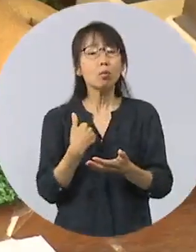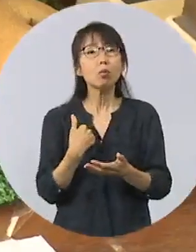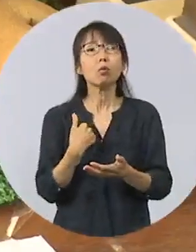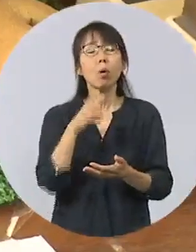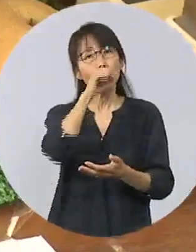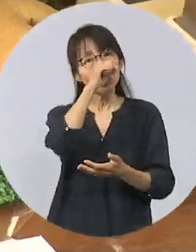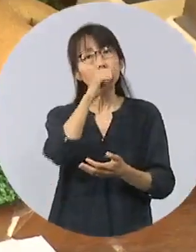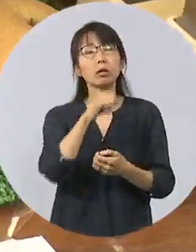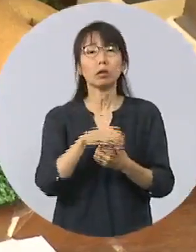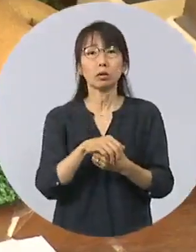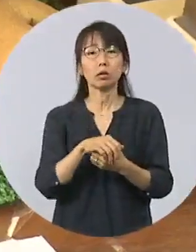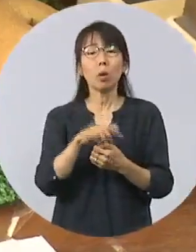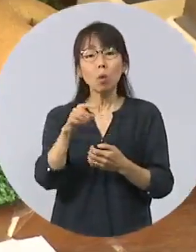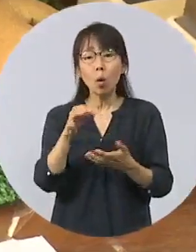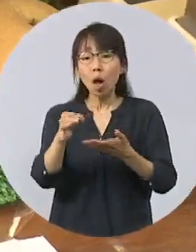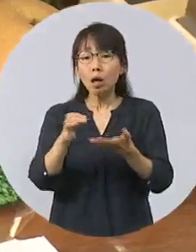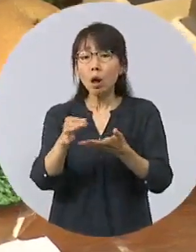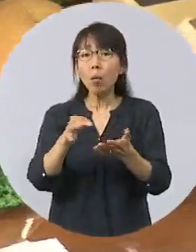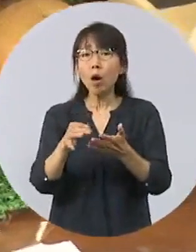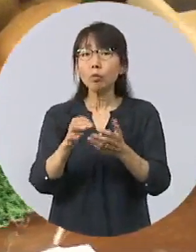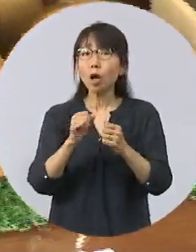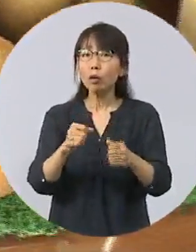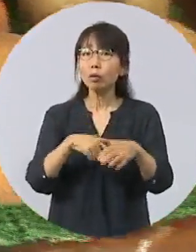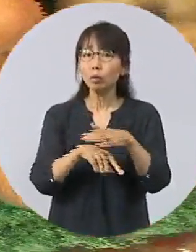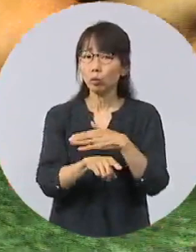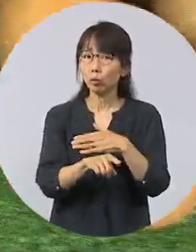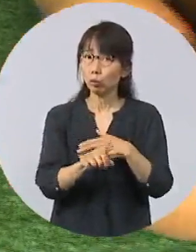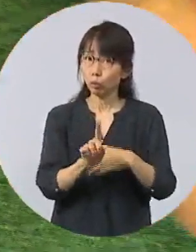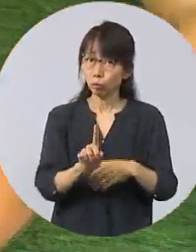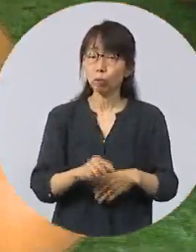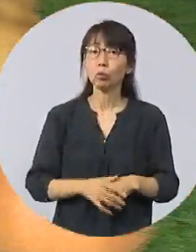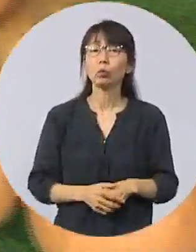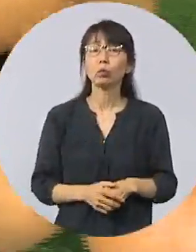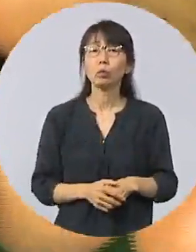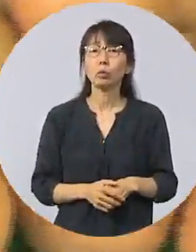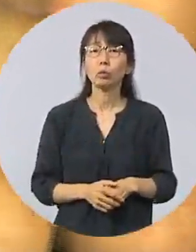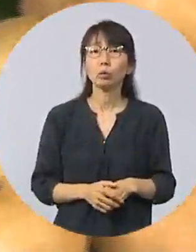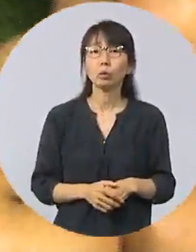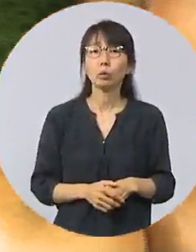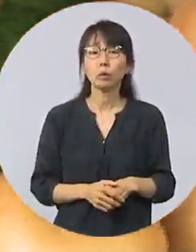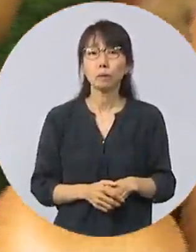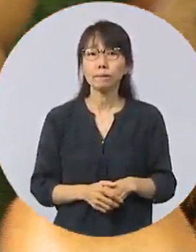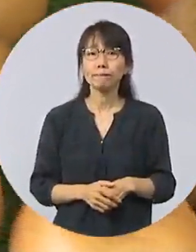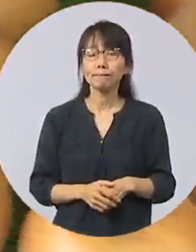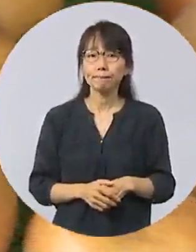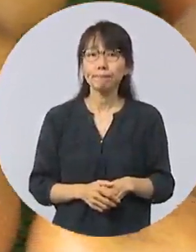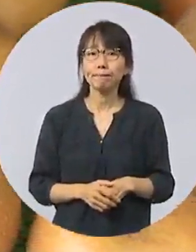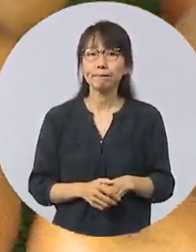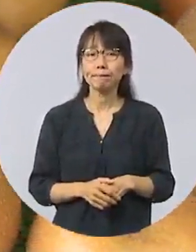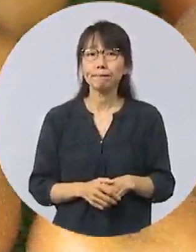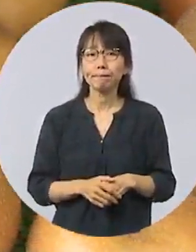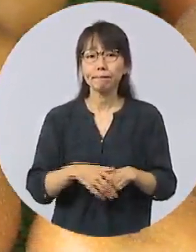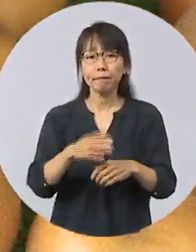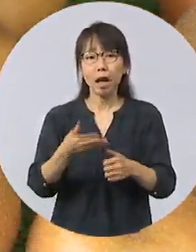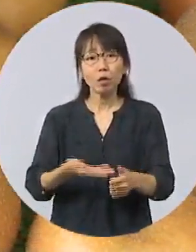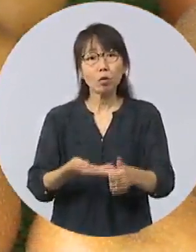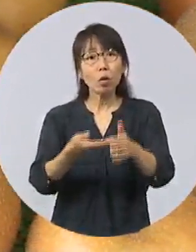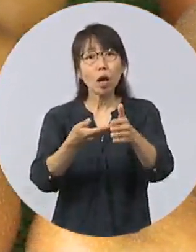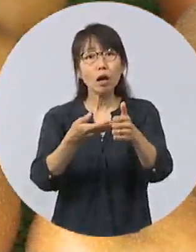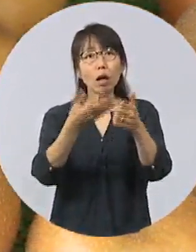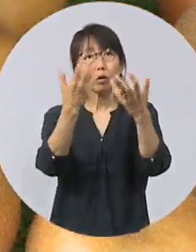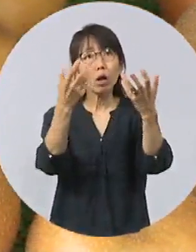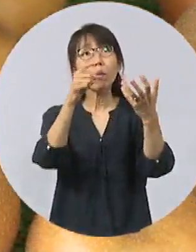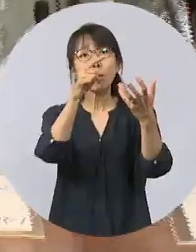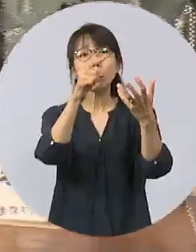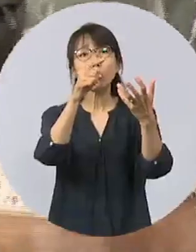い、 まあ、どうしてこう直売っていうのをやられてるんですか。 まあ、やっぱりね、その作った、ね、果物を、まあ、より新鮮